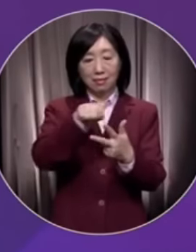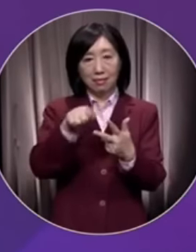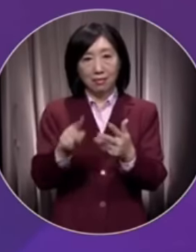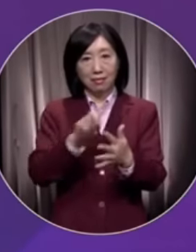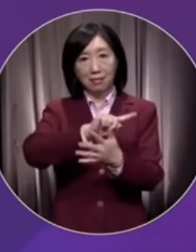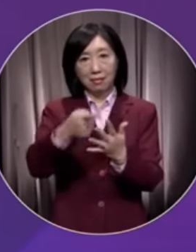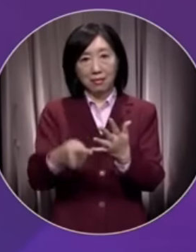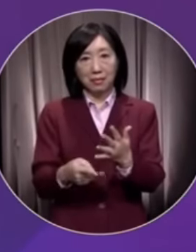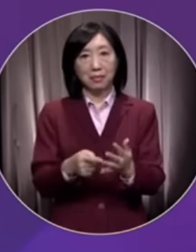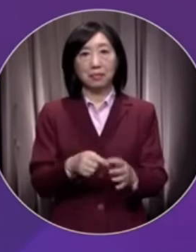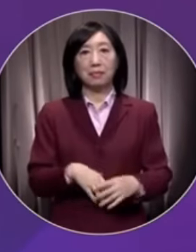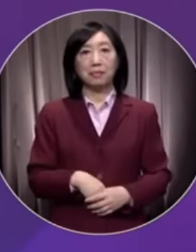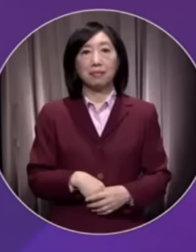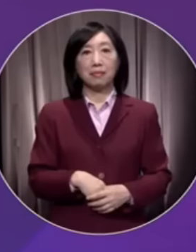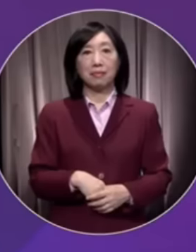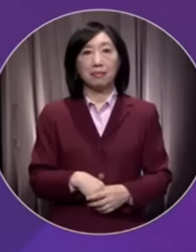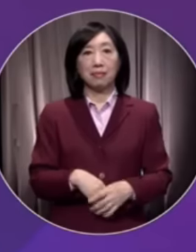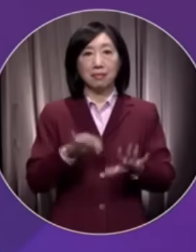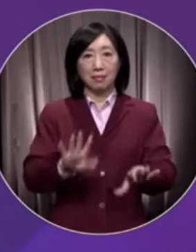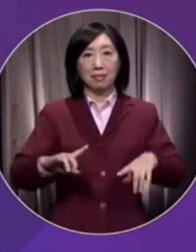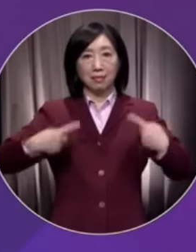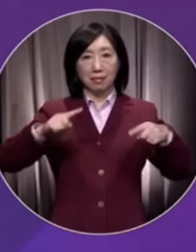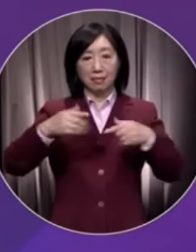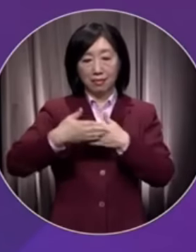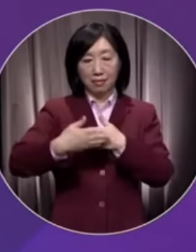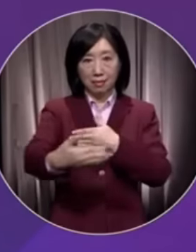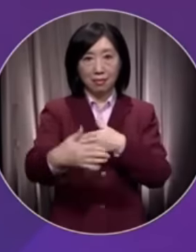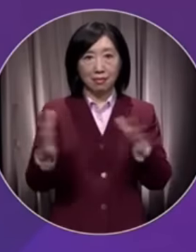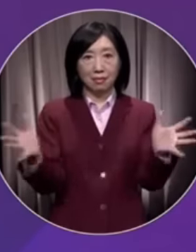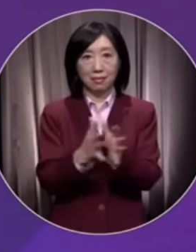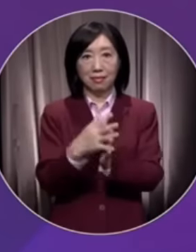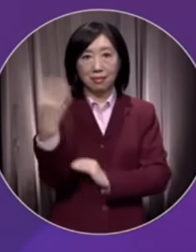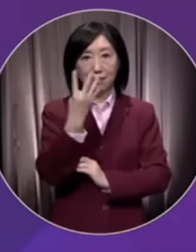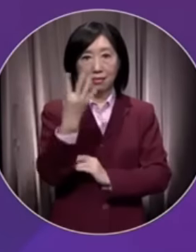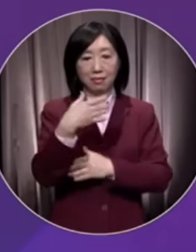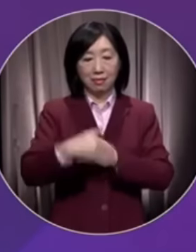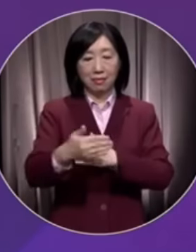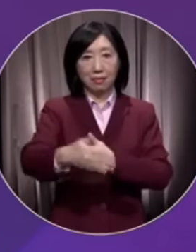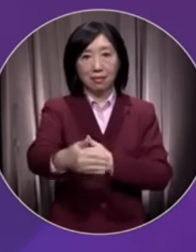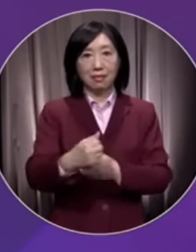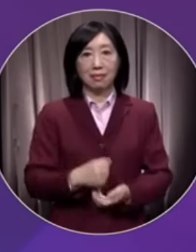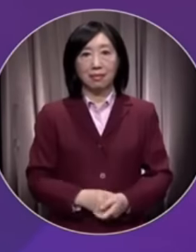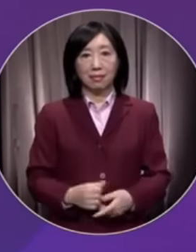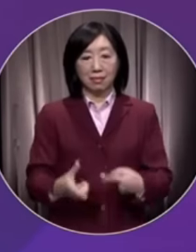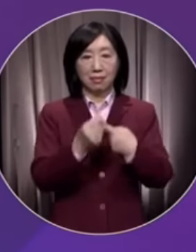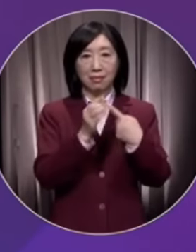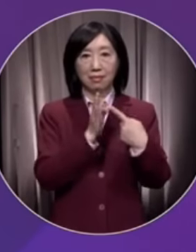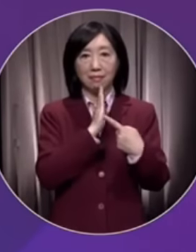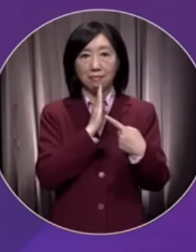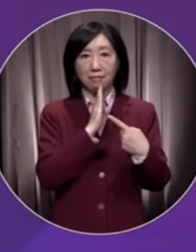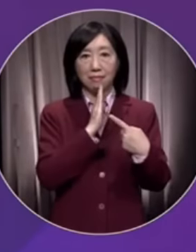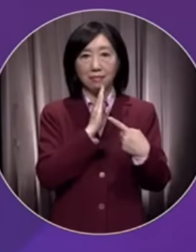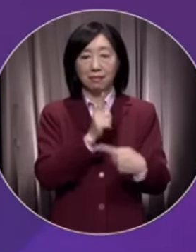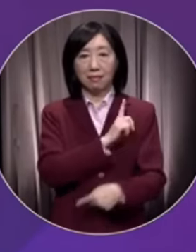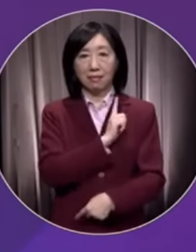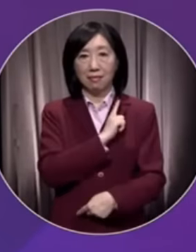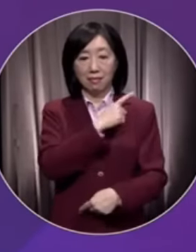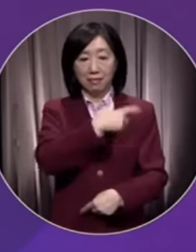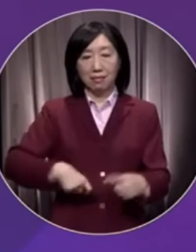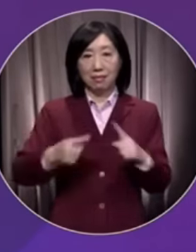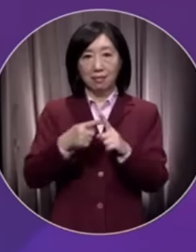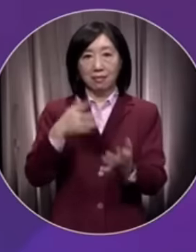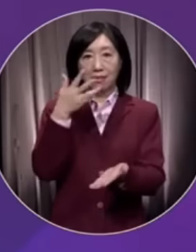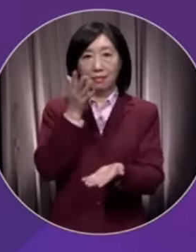接下来说明今天的辩论的流程，总共有四个阶段。那么第一个阶段是申论，每位候选人会